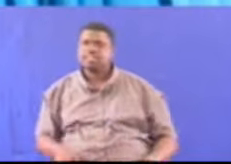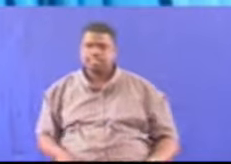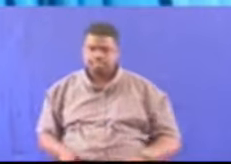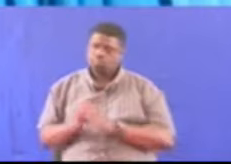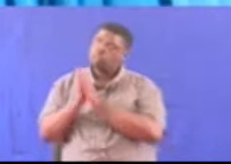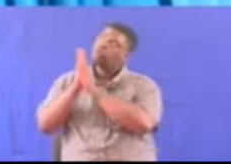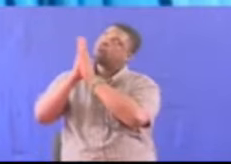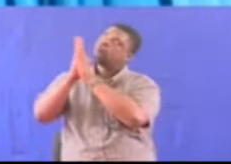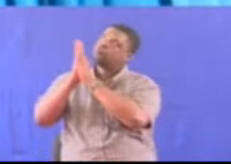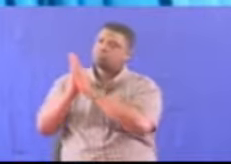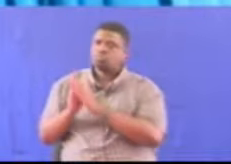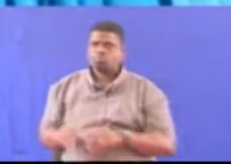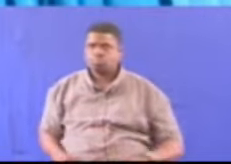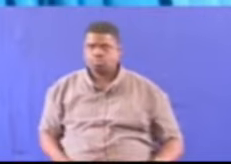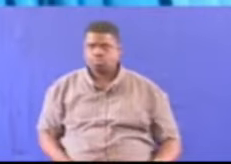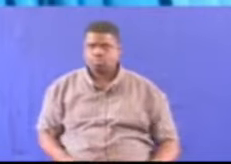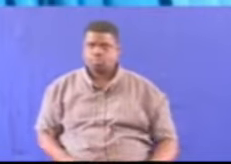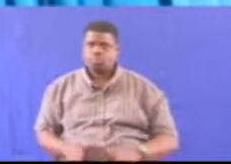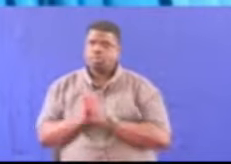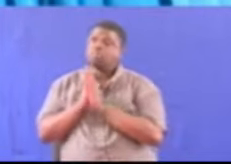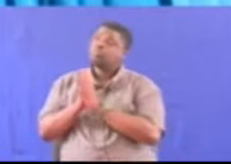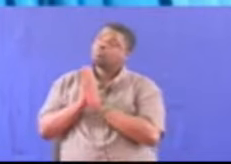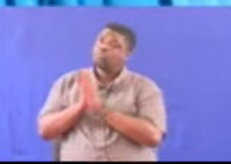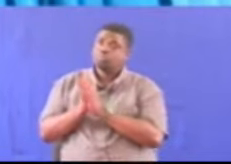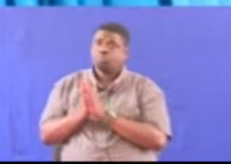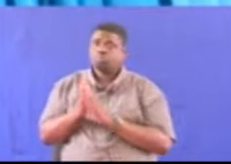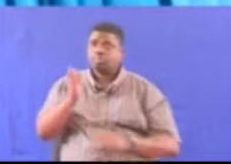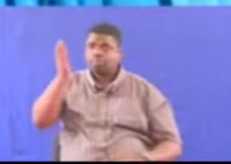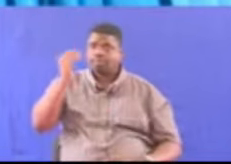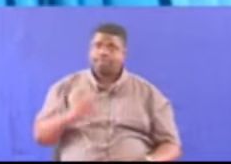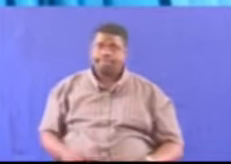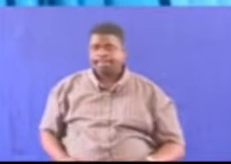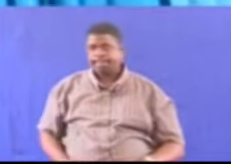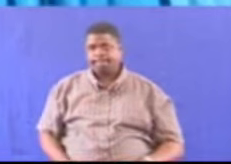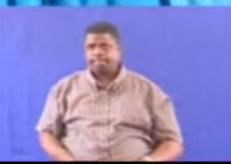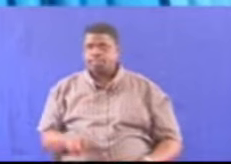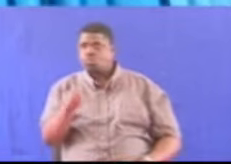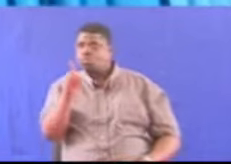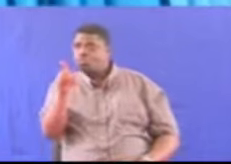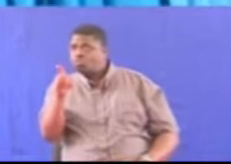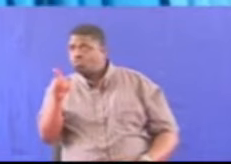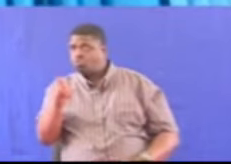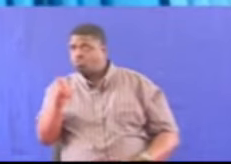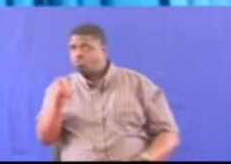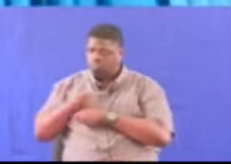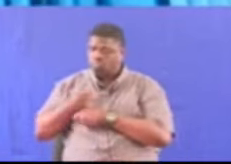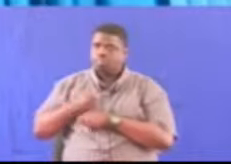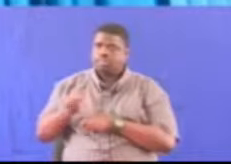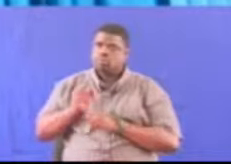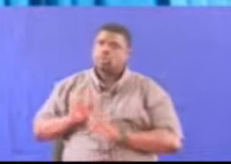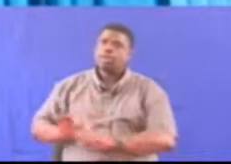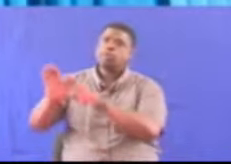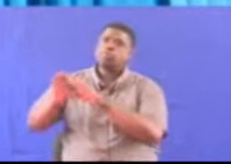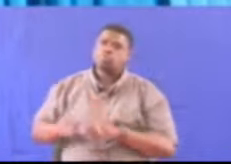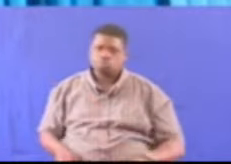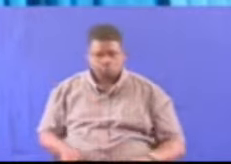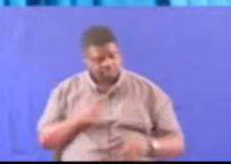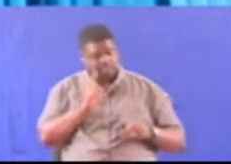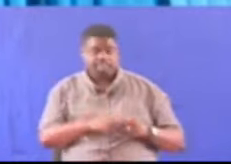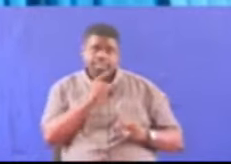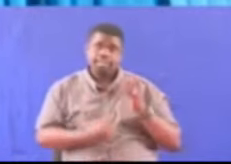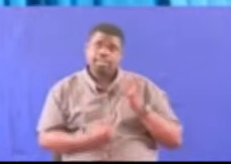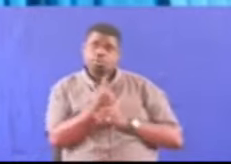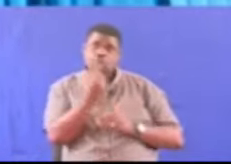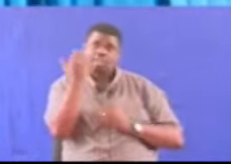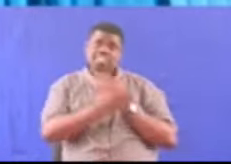tunakushukuru sana. Tunakushukuru kwa sababu huyu ni mtumishi wako. Tena anatoka nchi